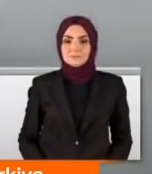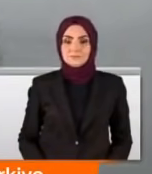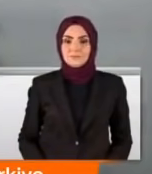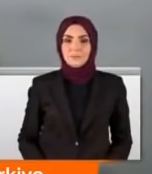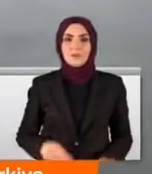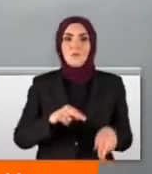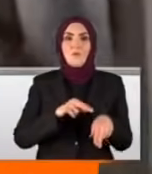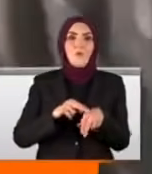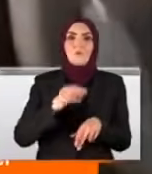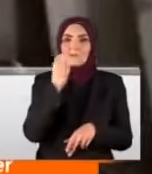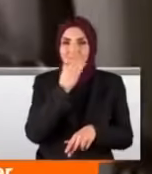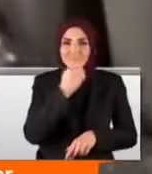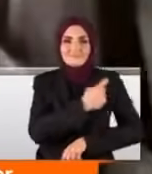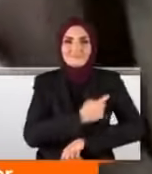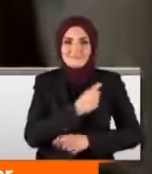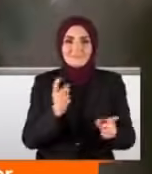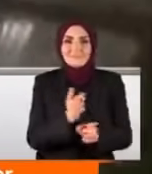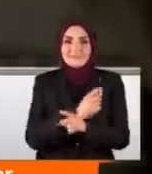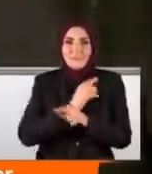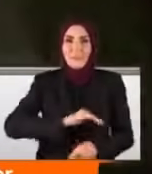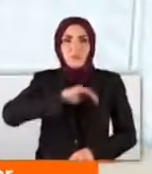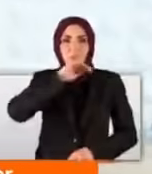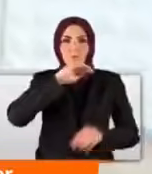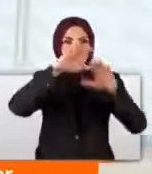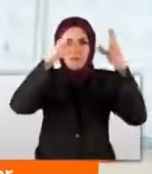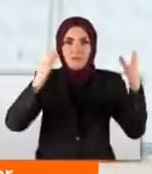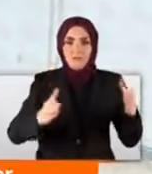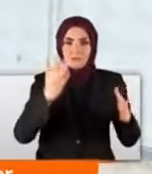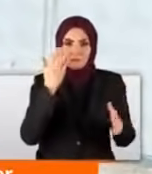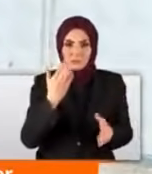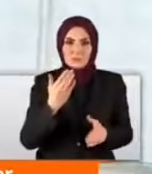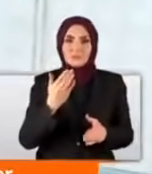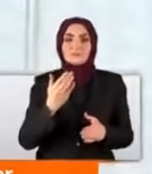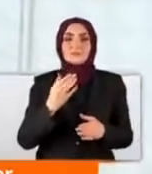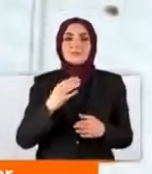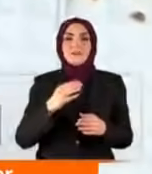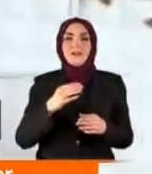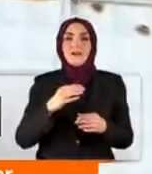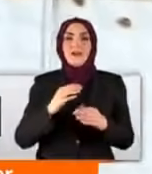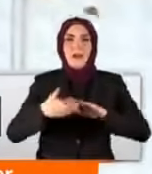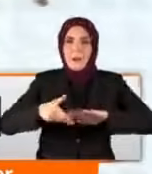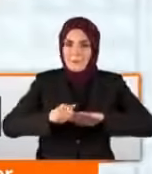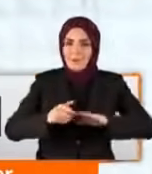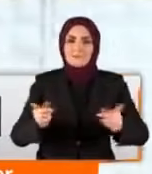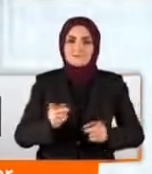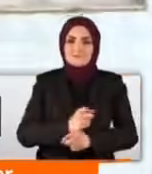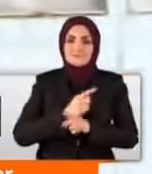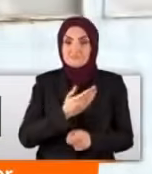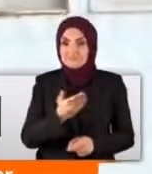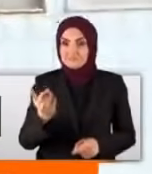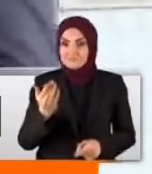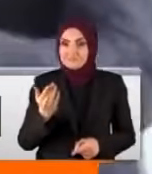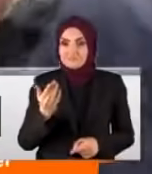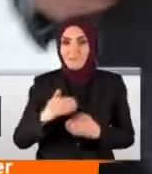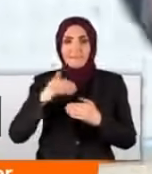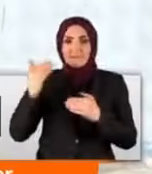Kozmetik dolum havuzları, ambalajları ve koli koli sahte ürünler. Jandarma ekipleri bu merdiven altı üretim tesisine operasyon düzenledi. Dışarıdan